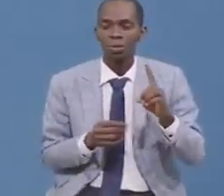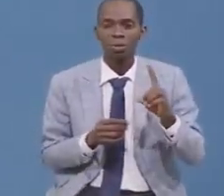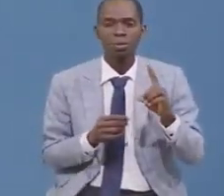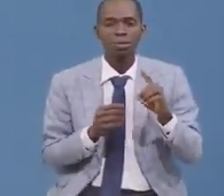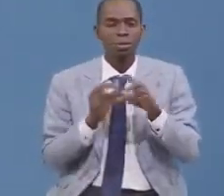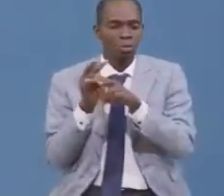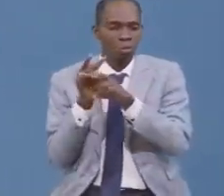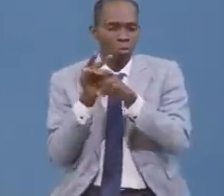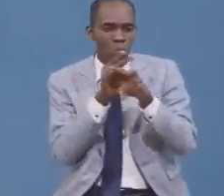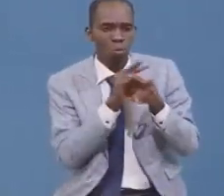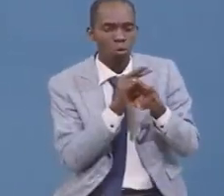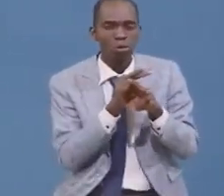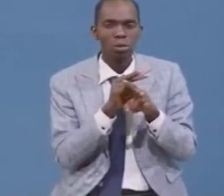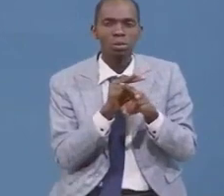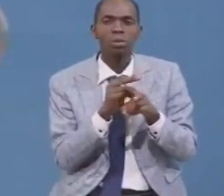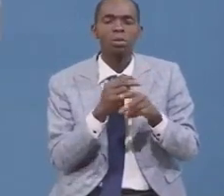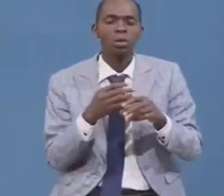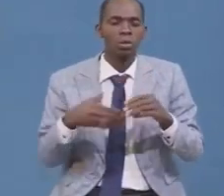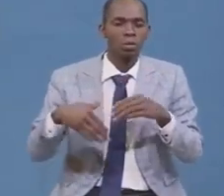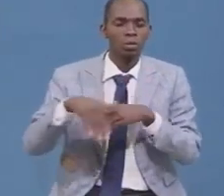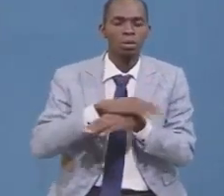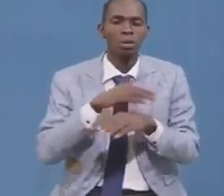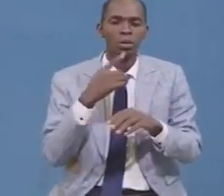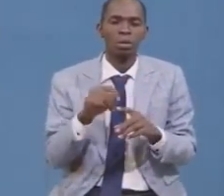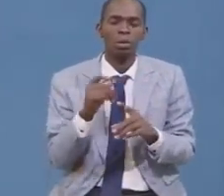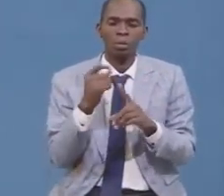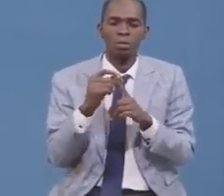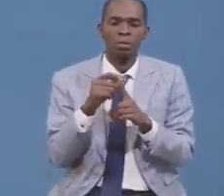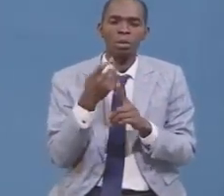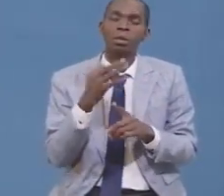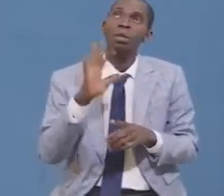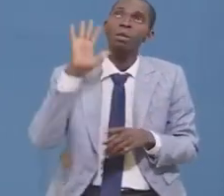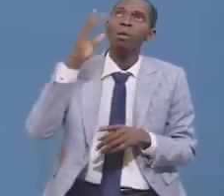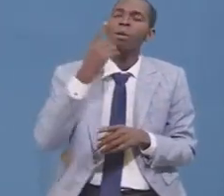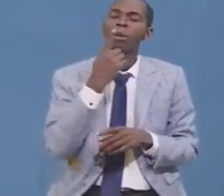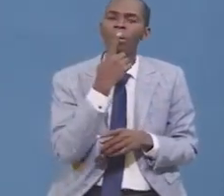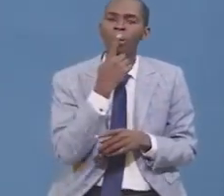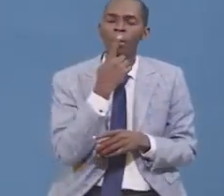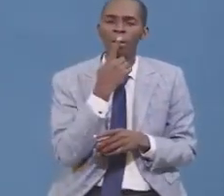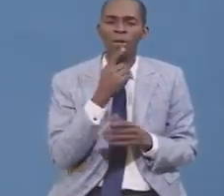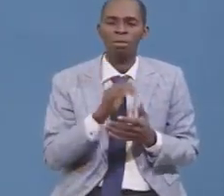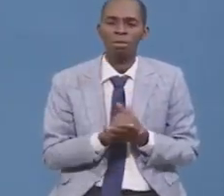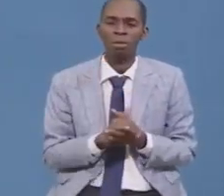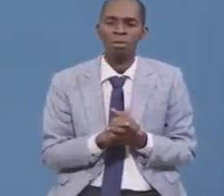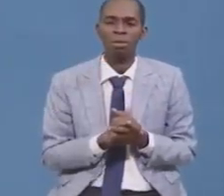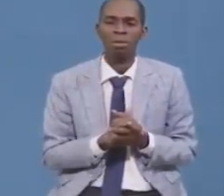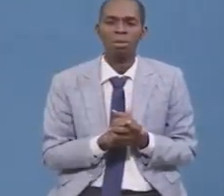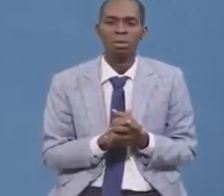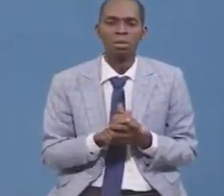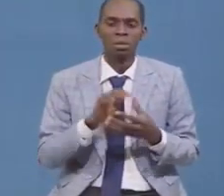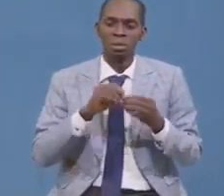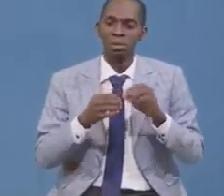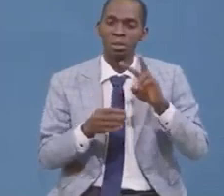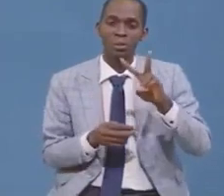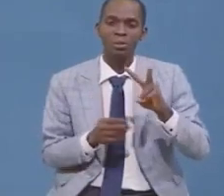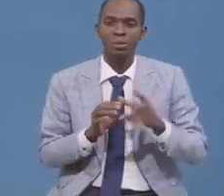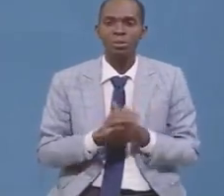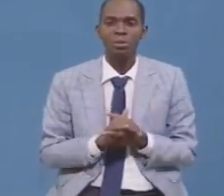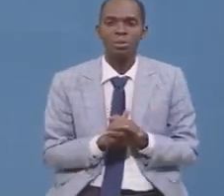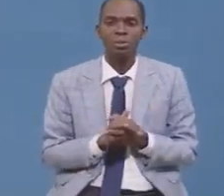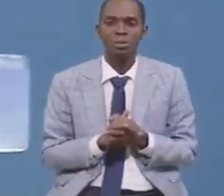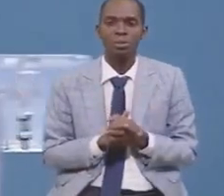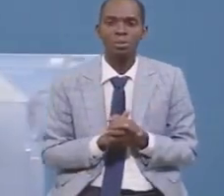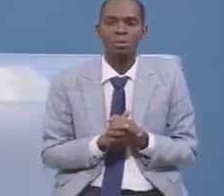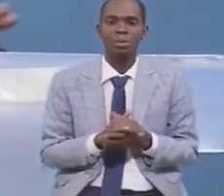watch over the words of his mouth. ఆయన నోటి మాటలను గమనించుకోనండి. Number two, రెండవది,